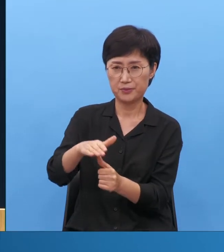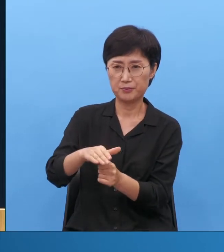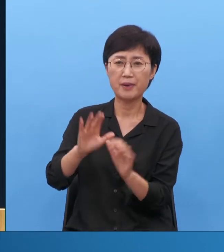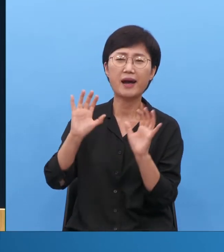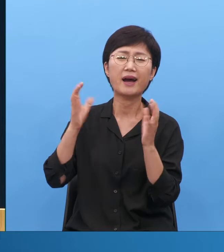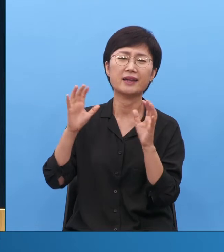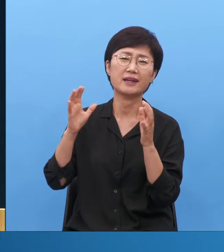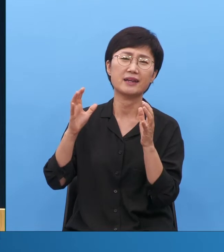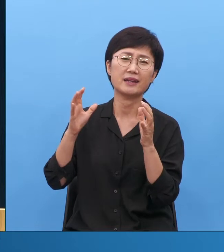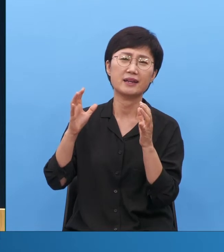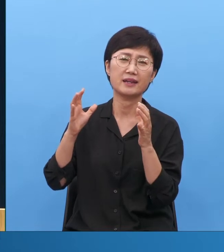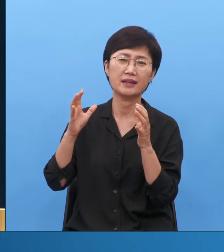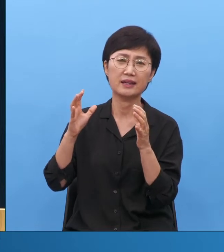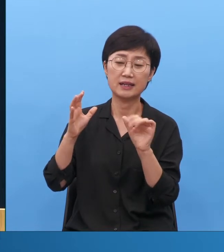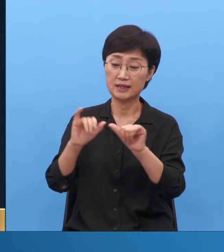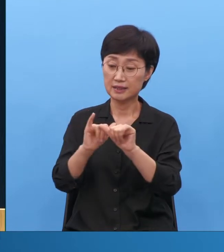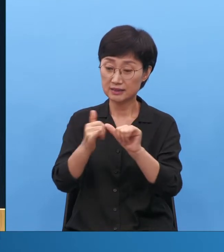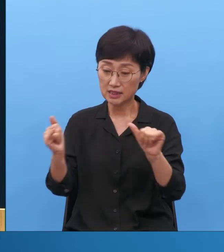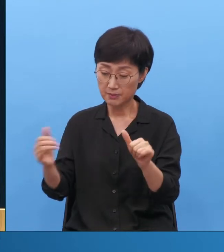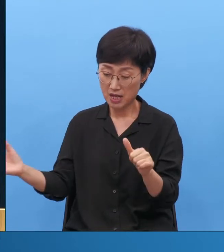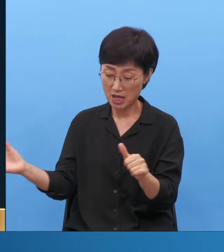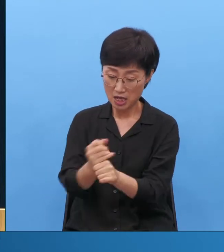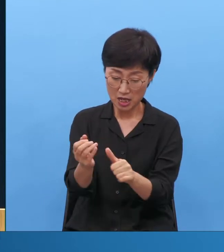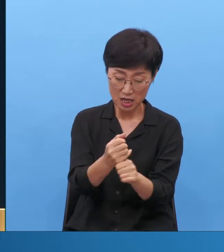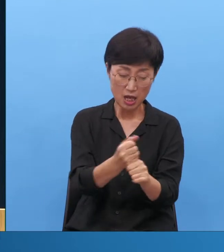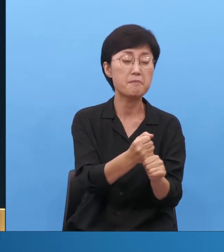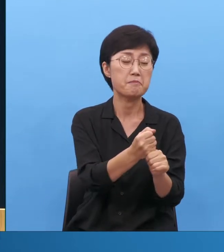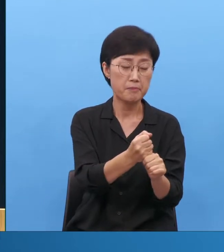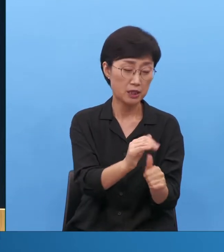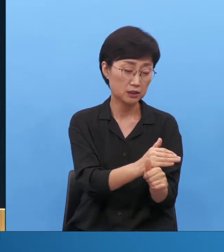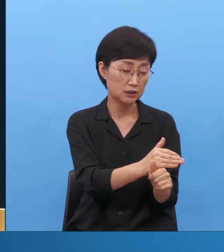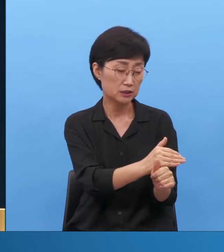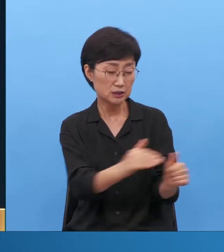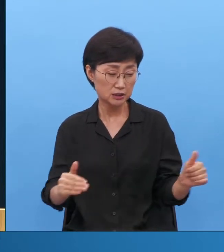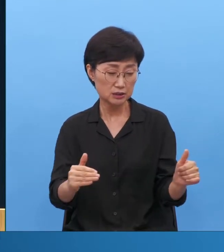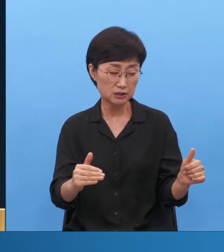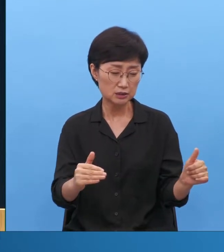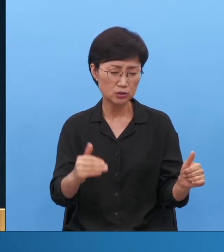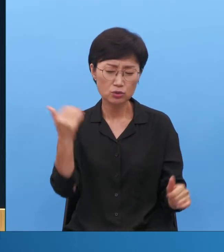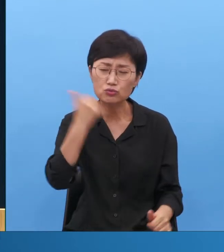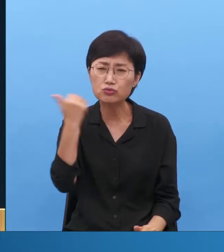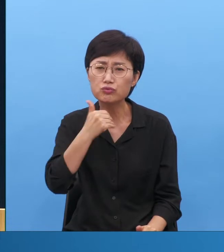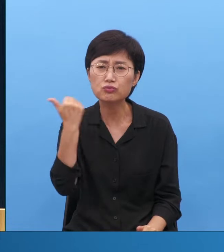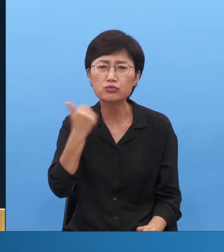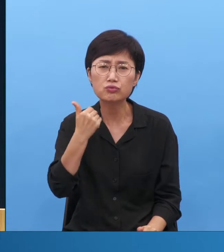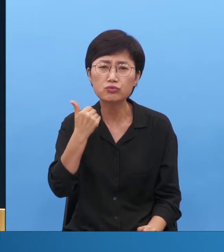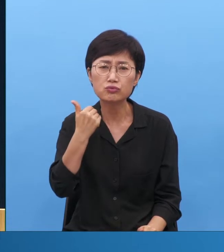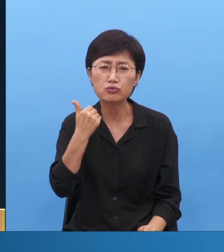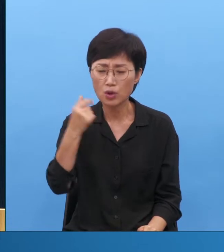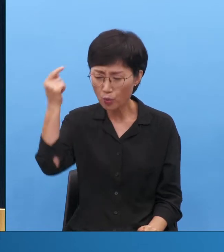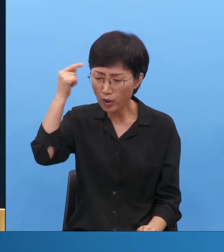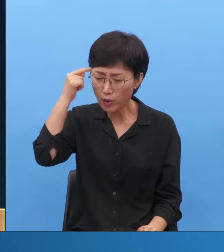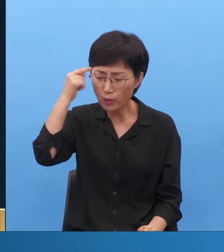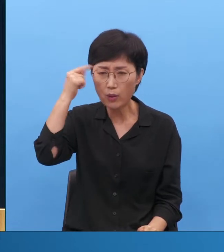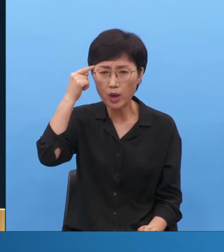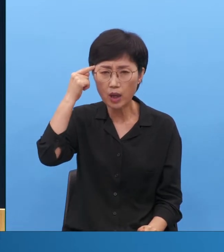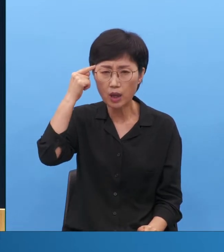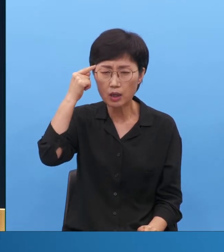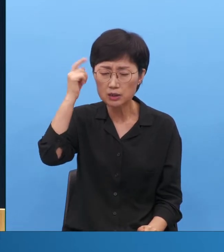그렇게 처참하게 죽여야 될 만큼 이유도 없을 건데 그런 분노가 가득 찬